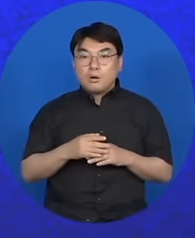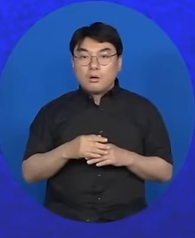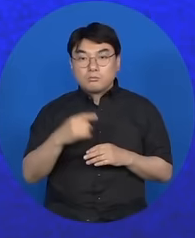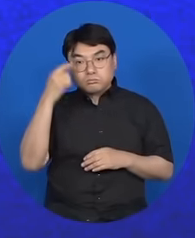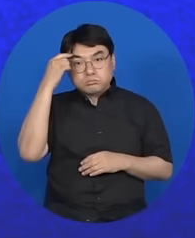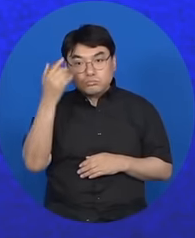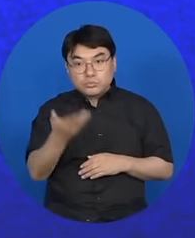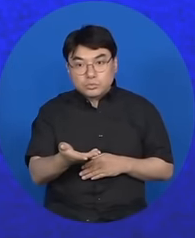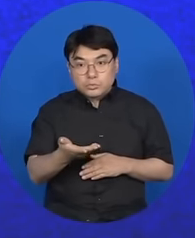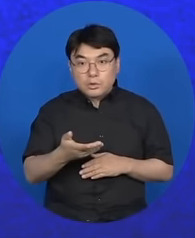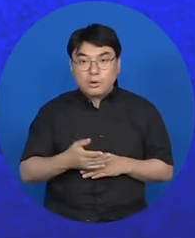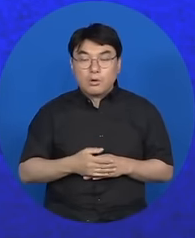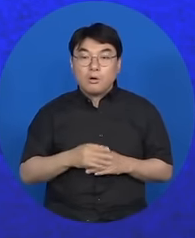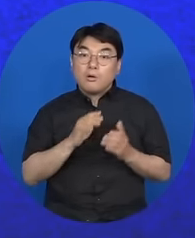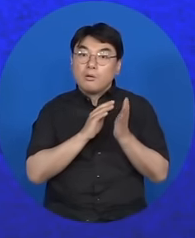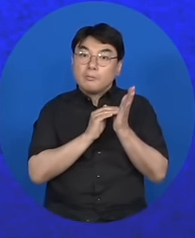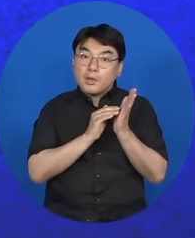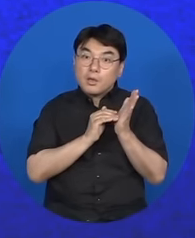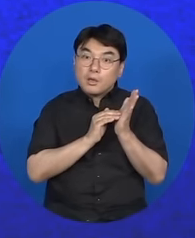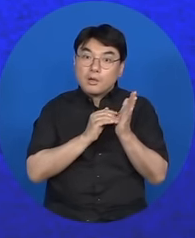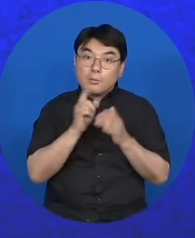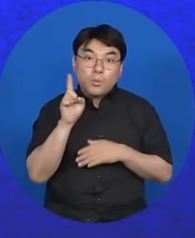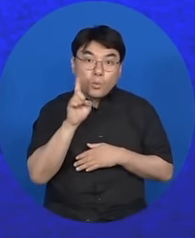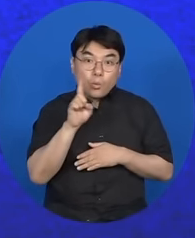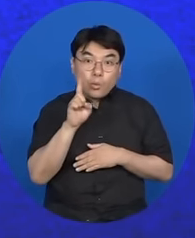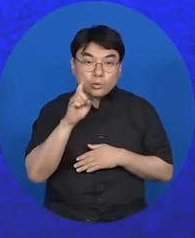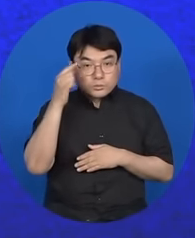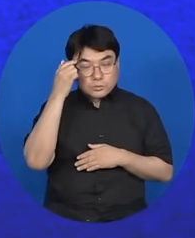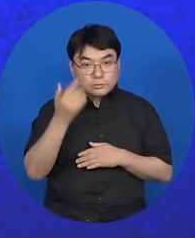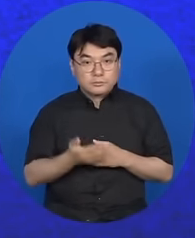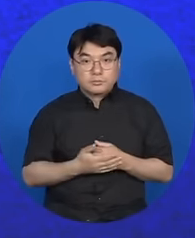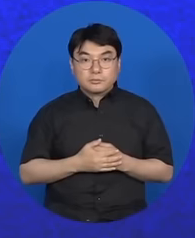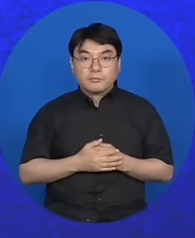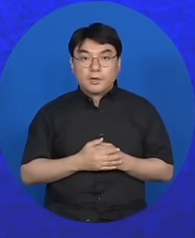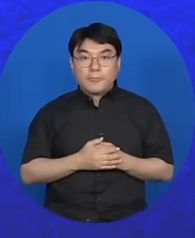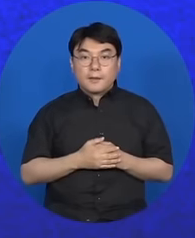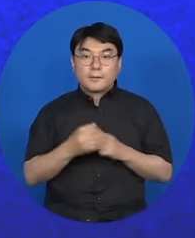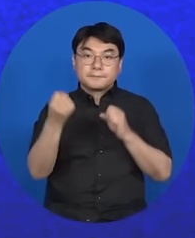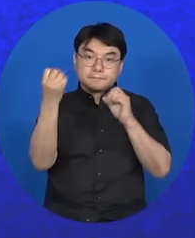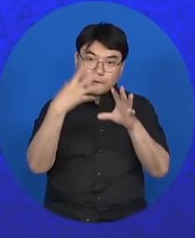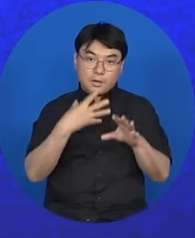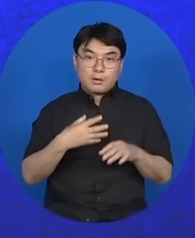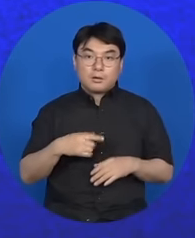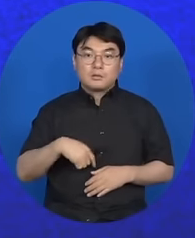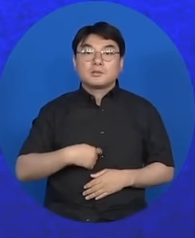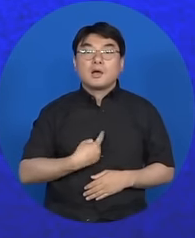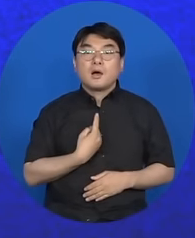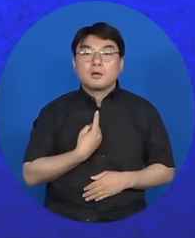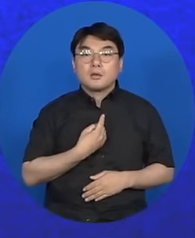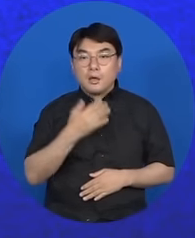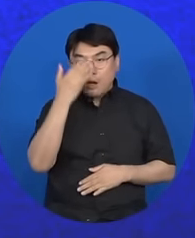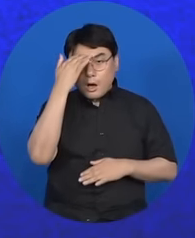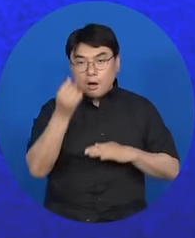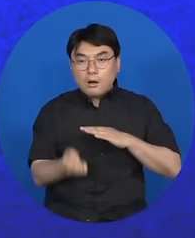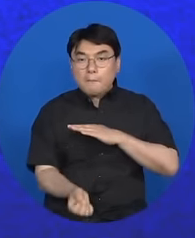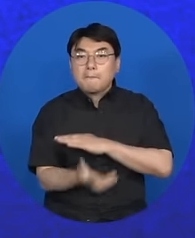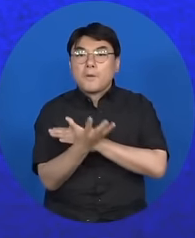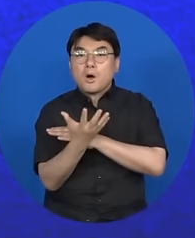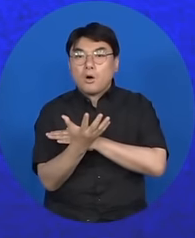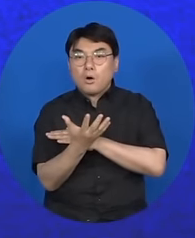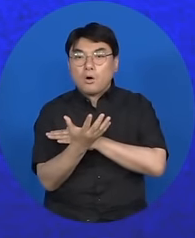라고 물었을 때에 이 스탠리 존스 선교사님의 대답이 무엇이었냐면 자기 항복,